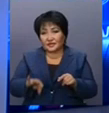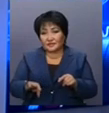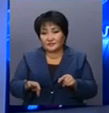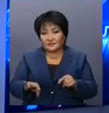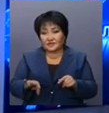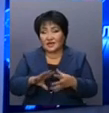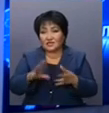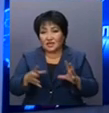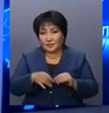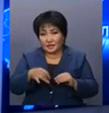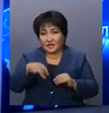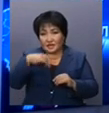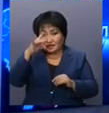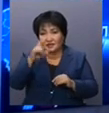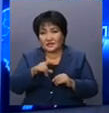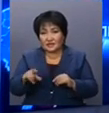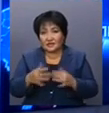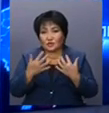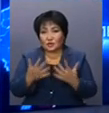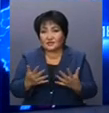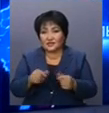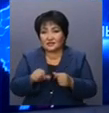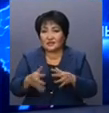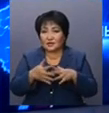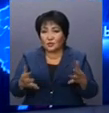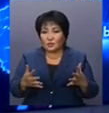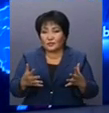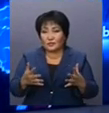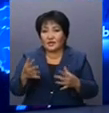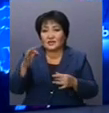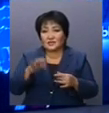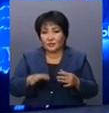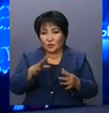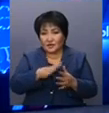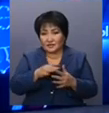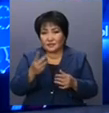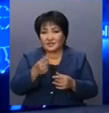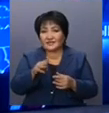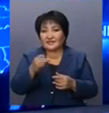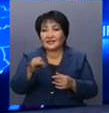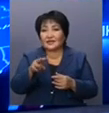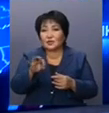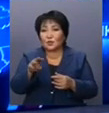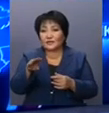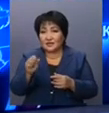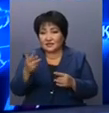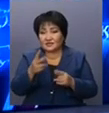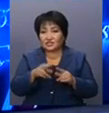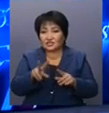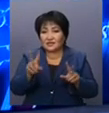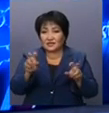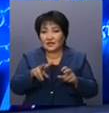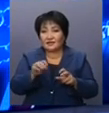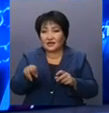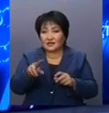Жалпы қазақстандықтардың сұранысына ең көп ие болатын көлік маркасы Toyota, екінші орында Lada, соңғы орында